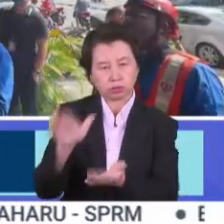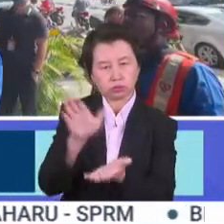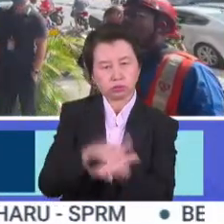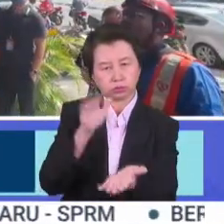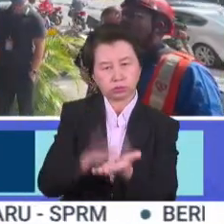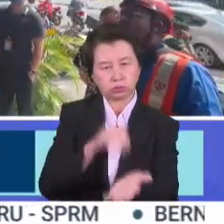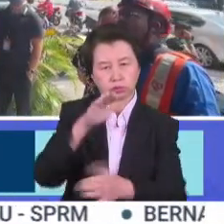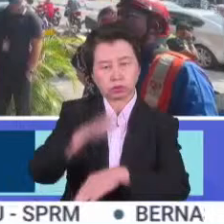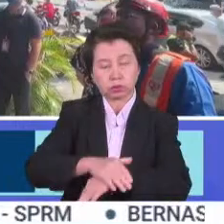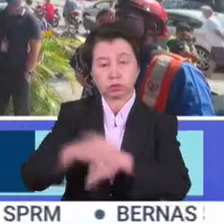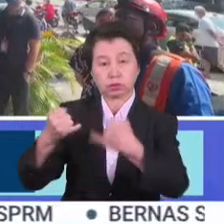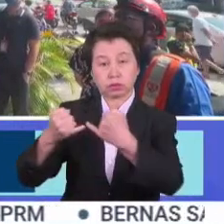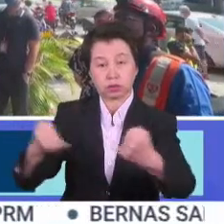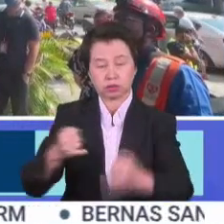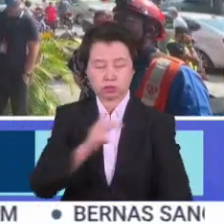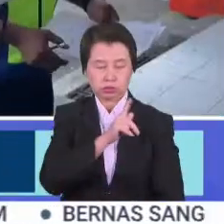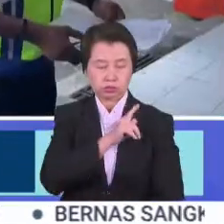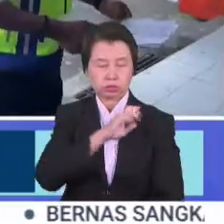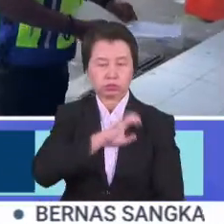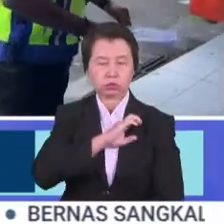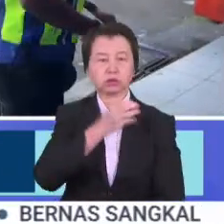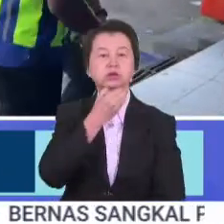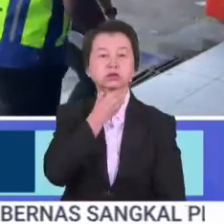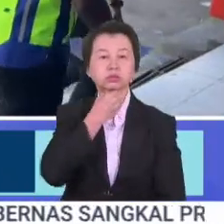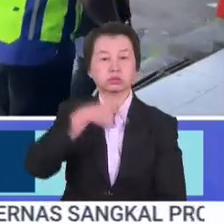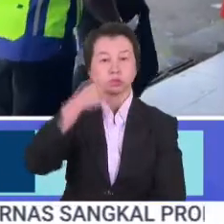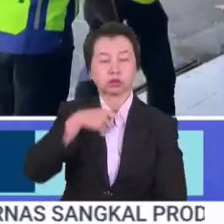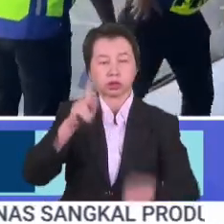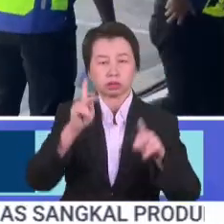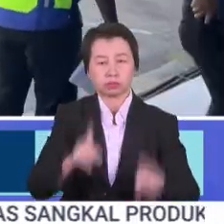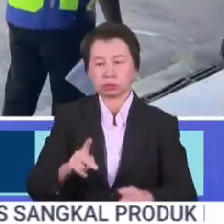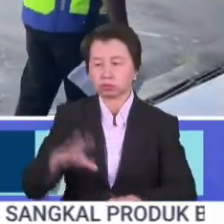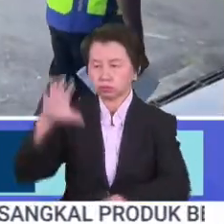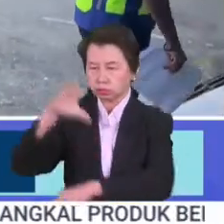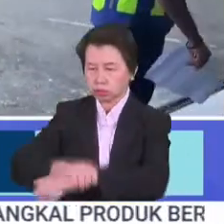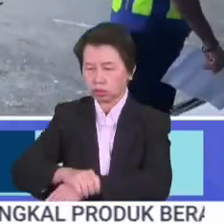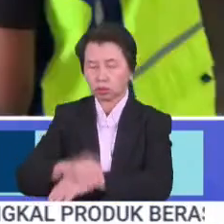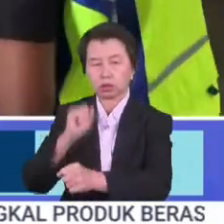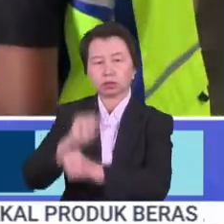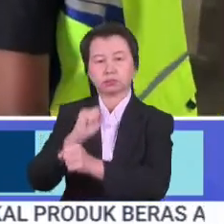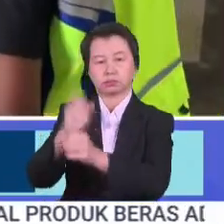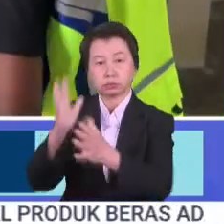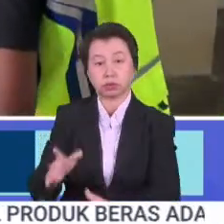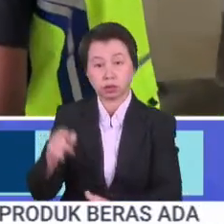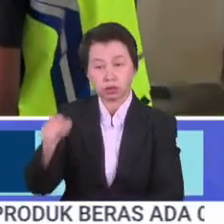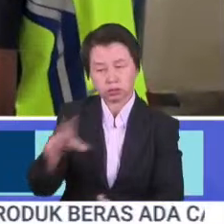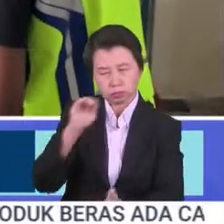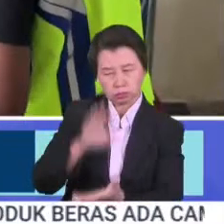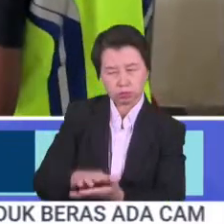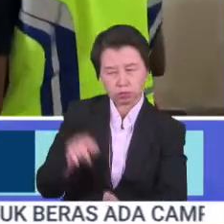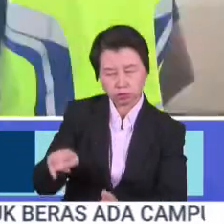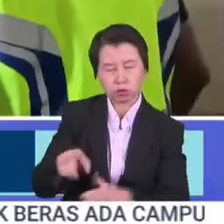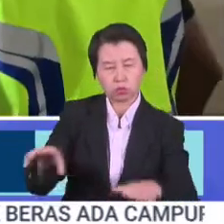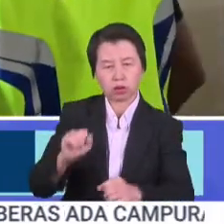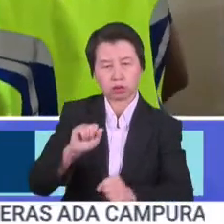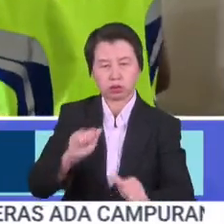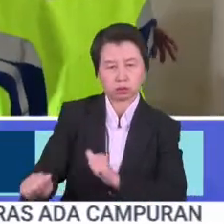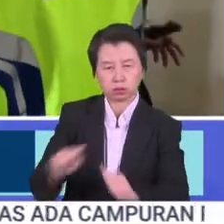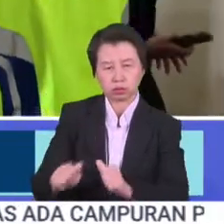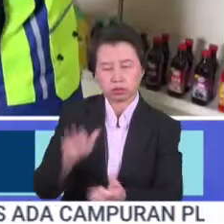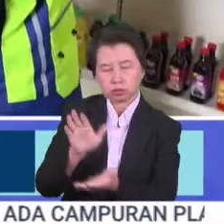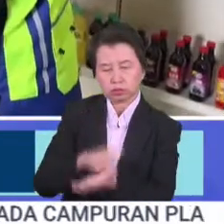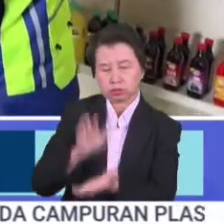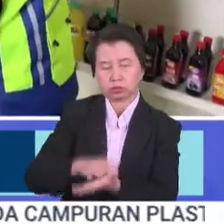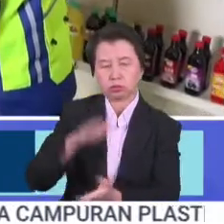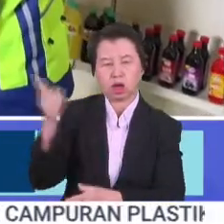perjudian atas talian. Ketua Polis Daerah Ipoh berkata pihaknya turut menahan seorang pekerja premis dipercayai sedang menjalankan kegiatan